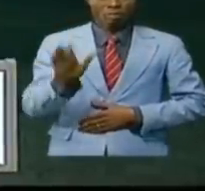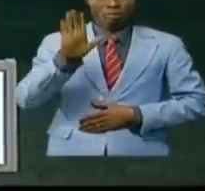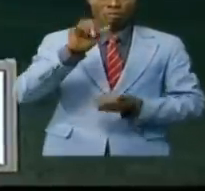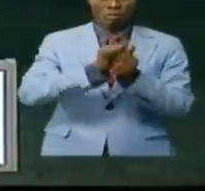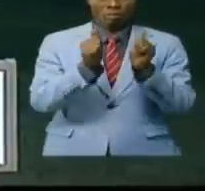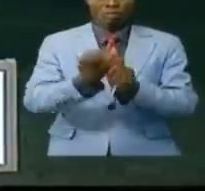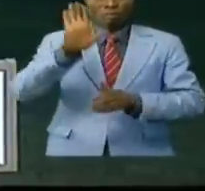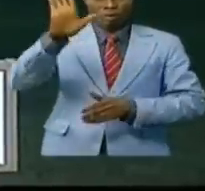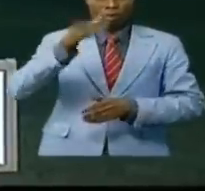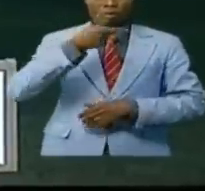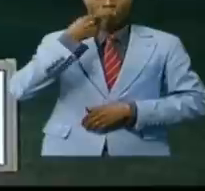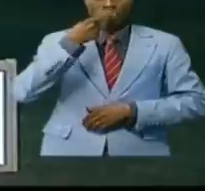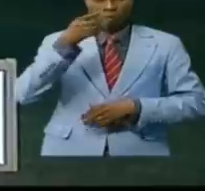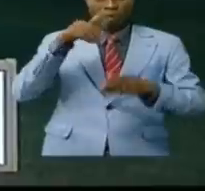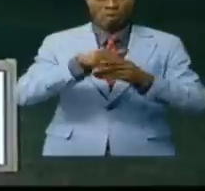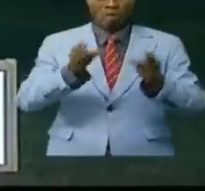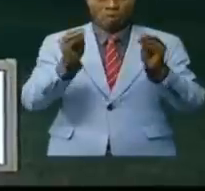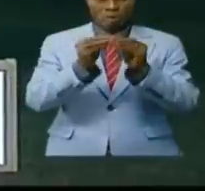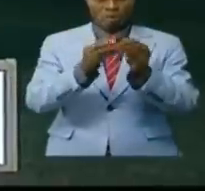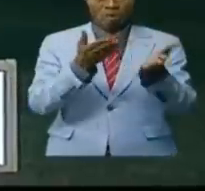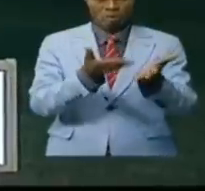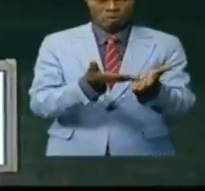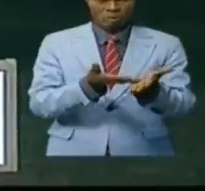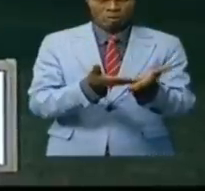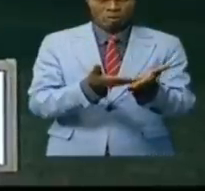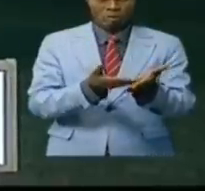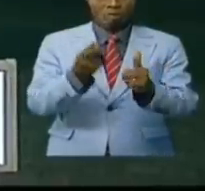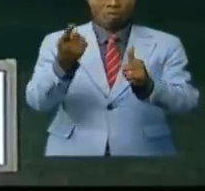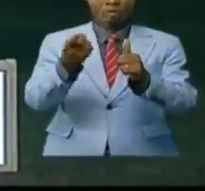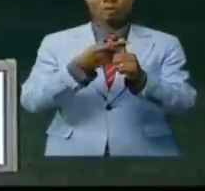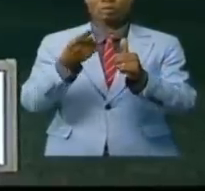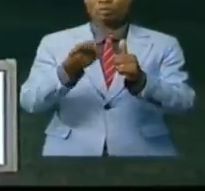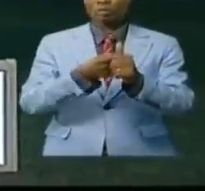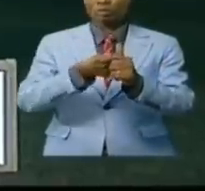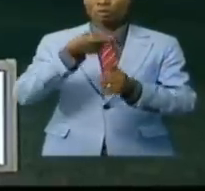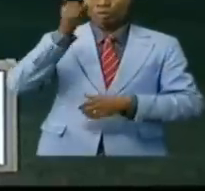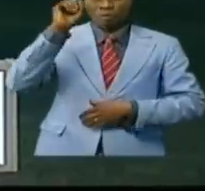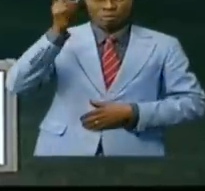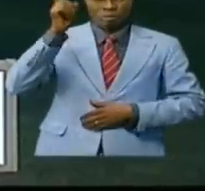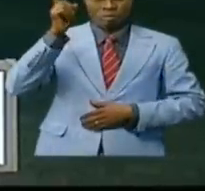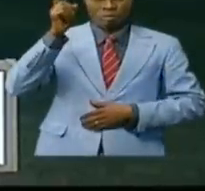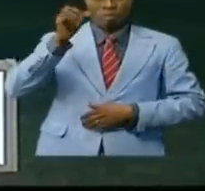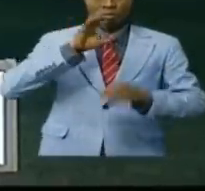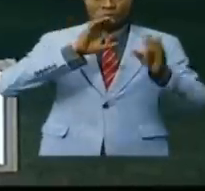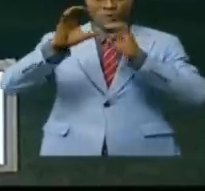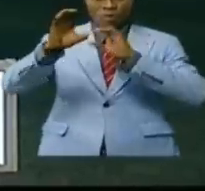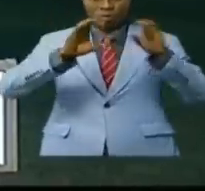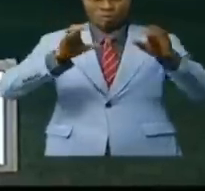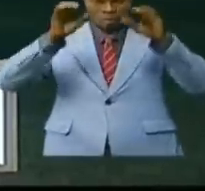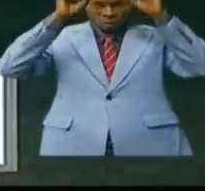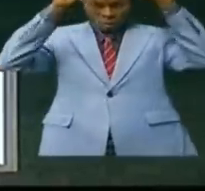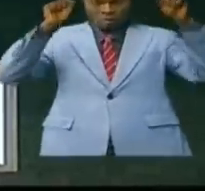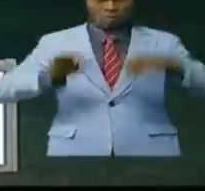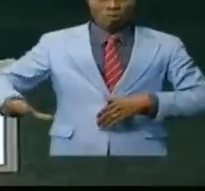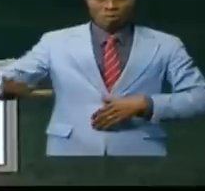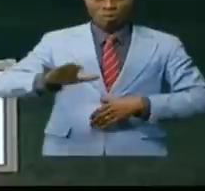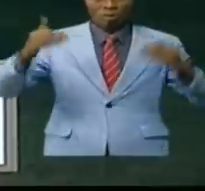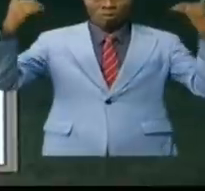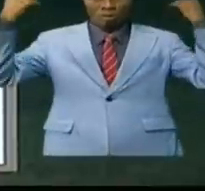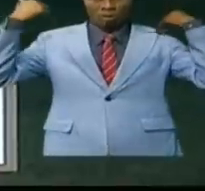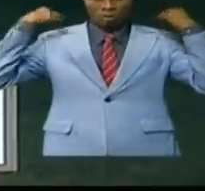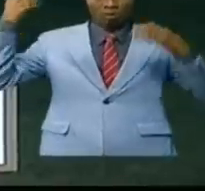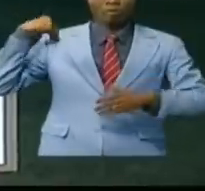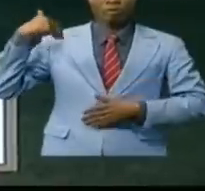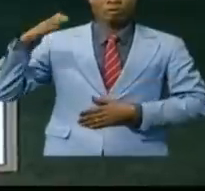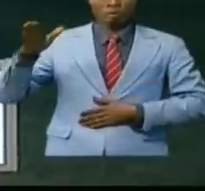points étaient inscrits à l'ordre du jour, à savoir 1. Communication du président de la République, chef de